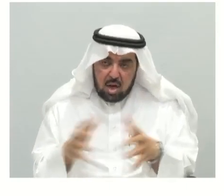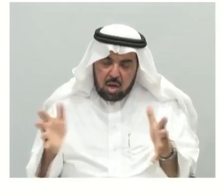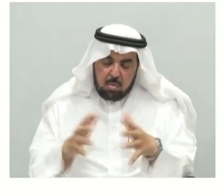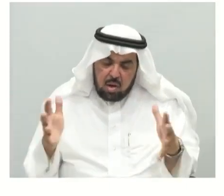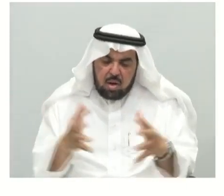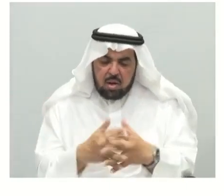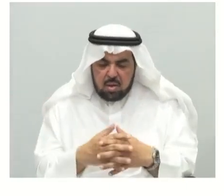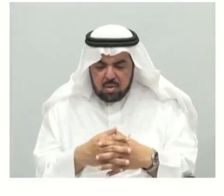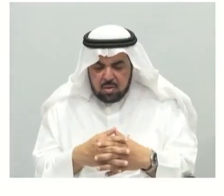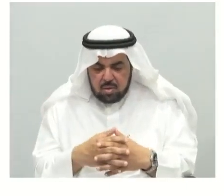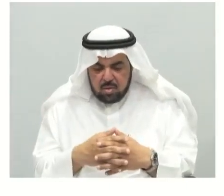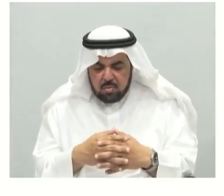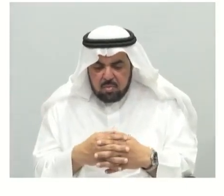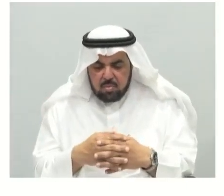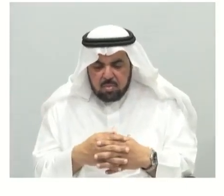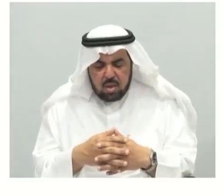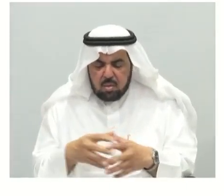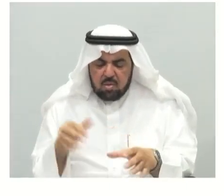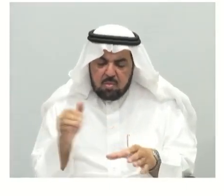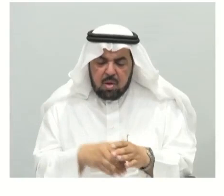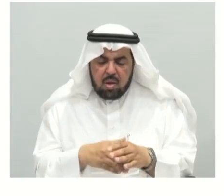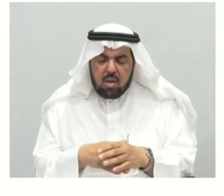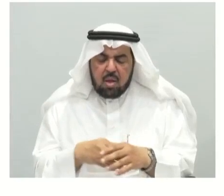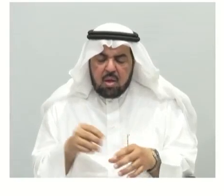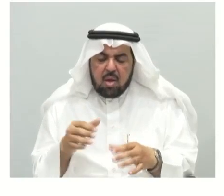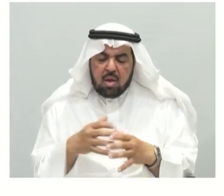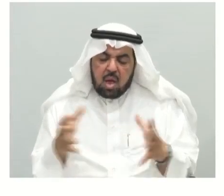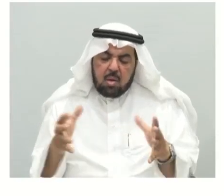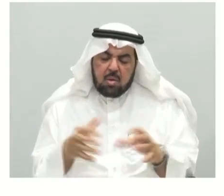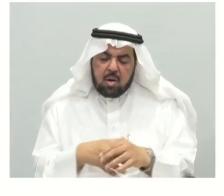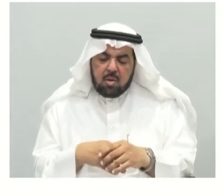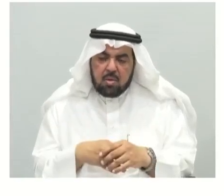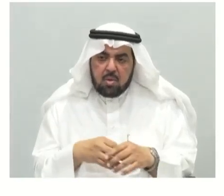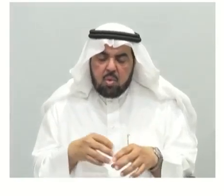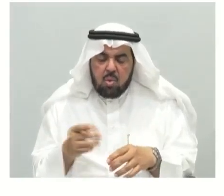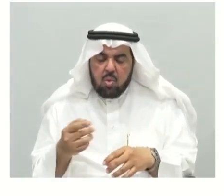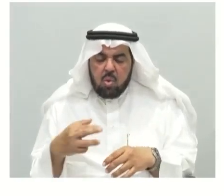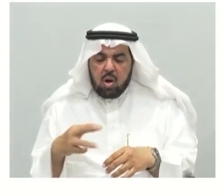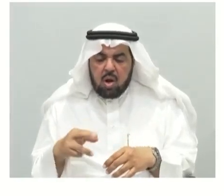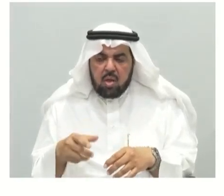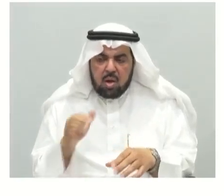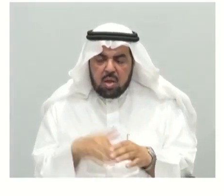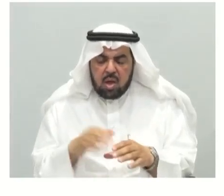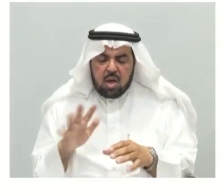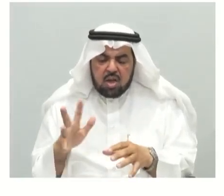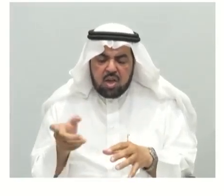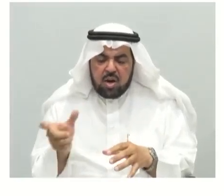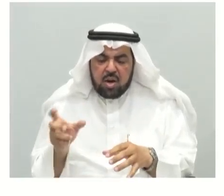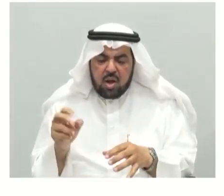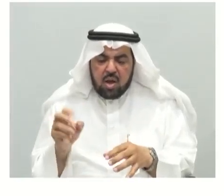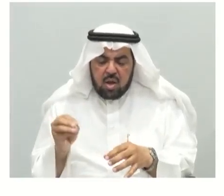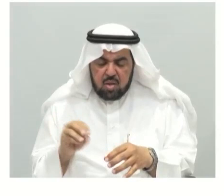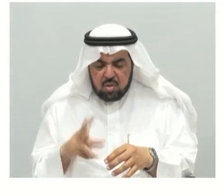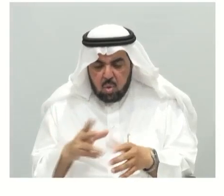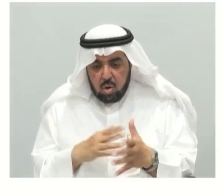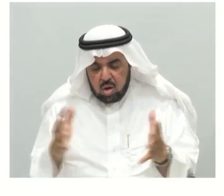البالغه لا يوجد مرحله بين الحشره الكامله و العذراء داخل شرنقه في التحول